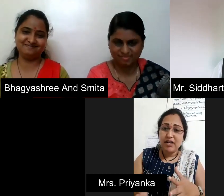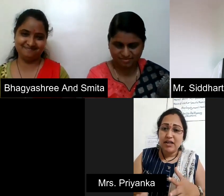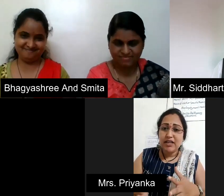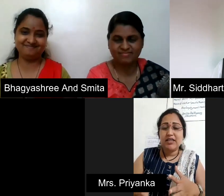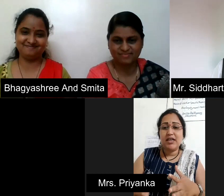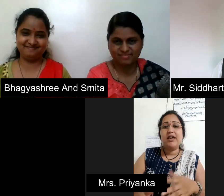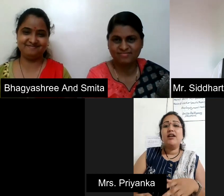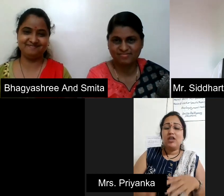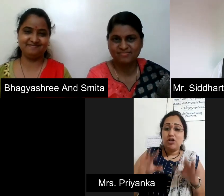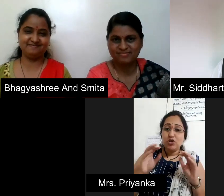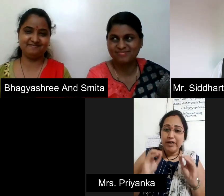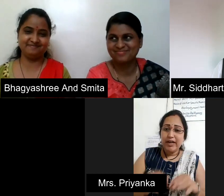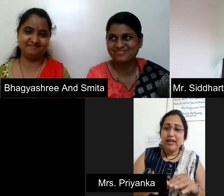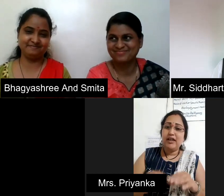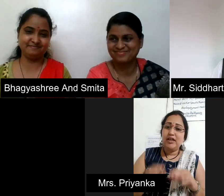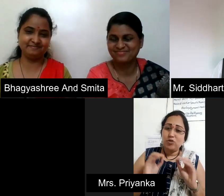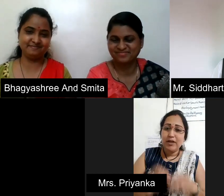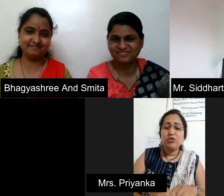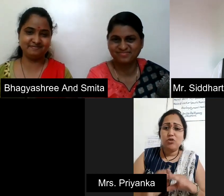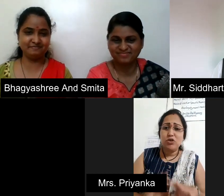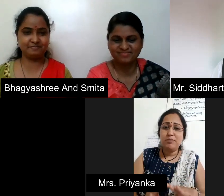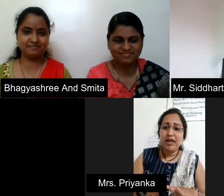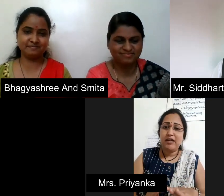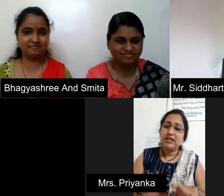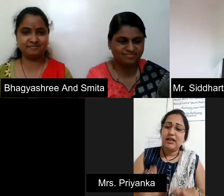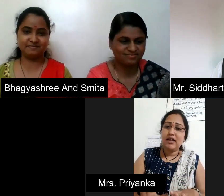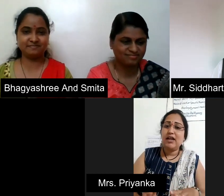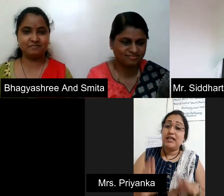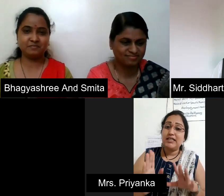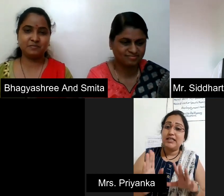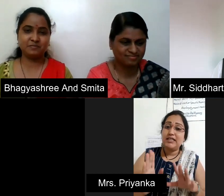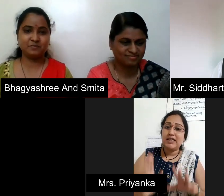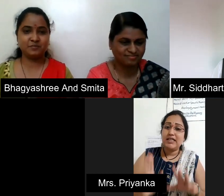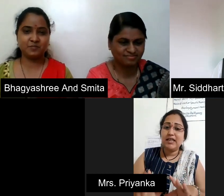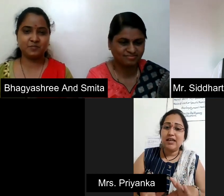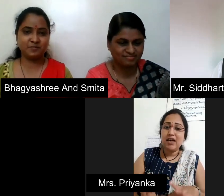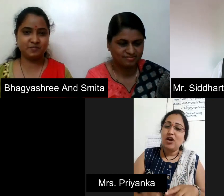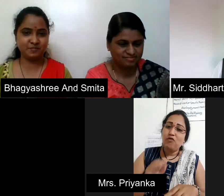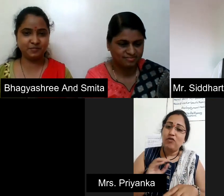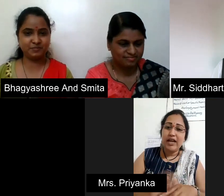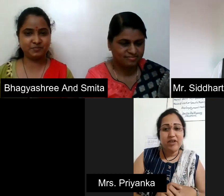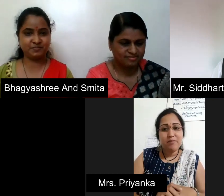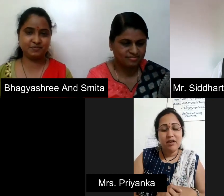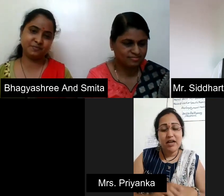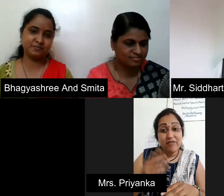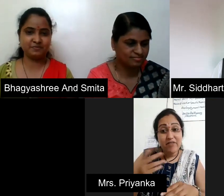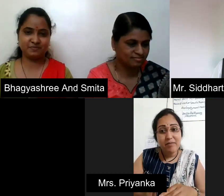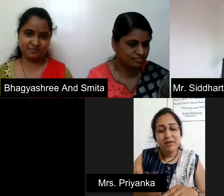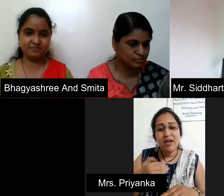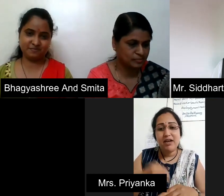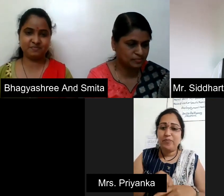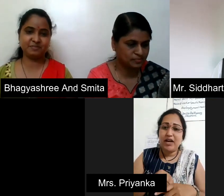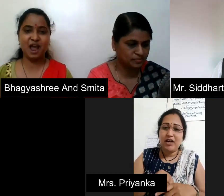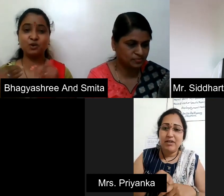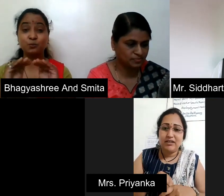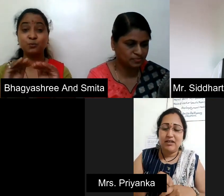हार माननी नहीं चाहिए, और जो भी ट्रेनिंग है, जो भी जो कुछ भी है सीखना है, दिल से सीखिए, वो लाइफ टाइम